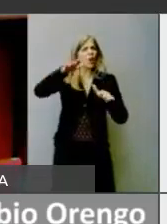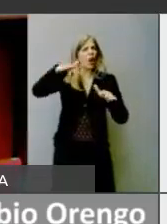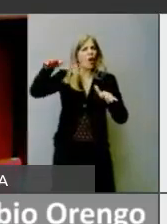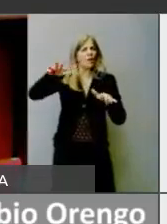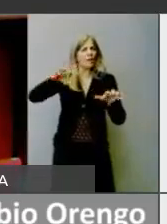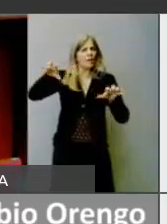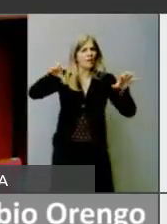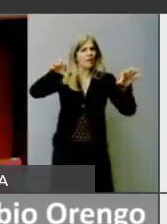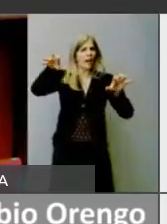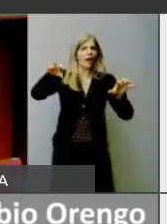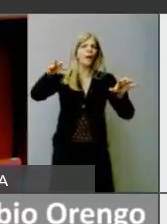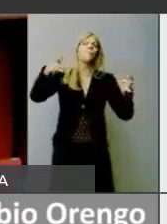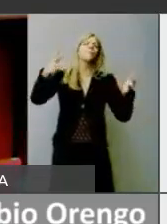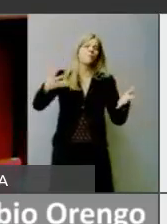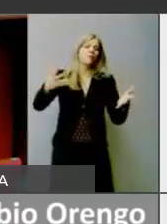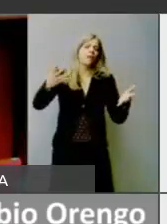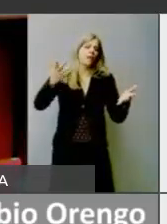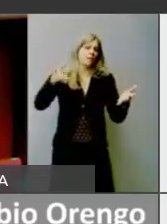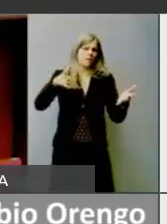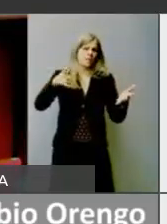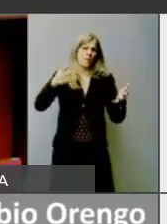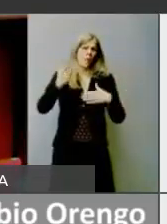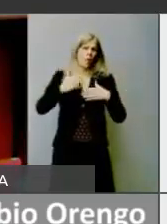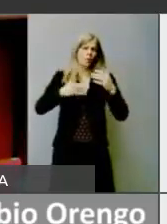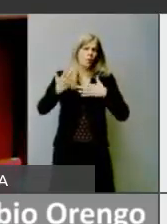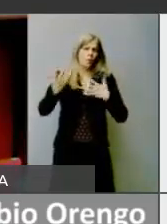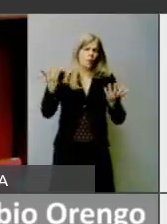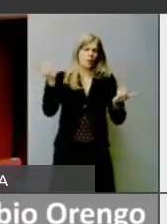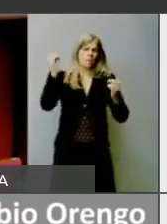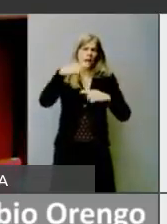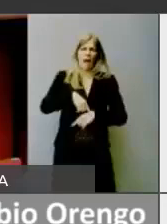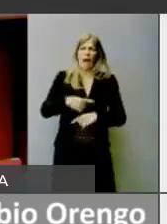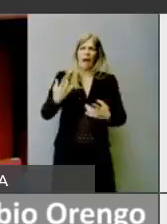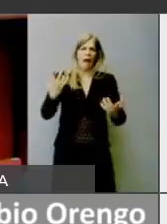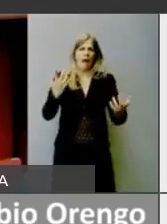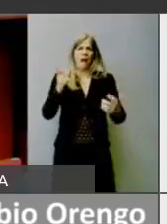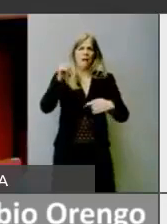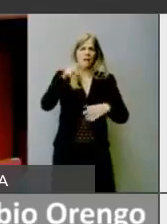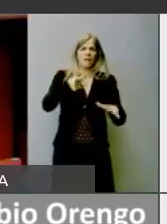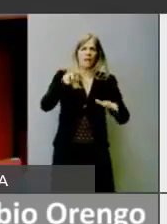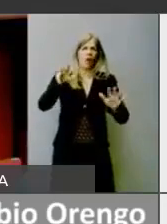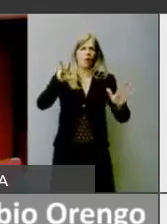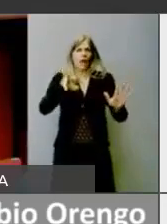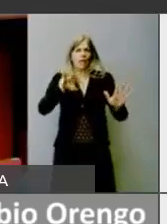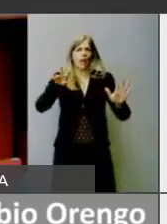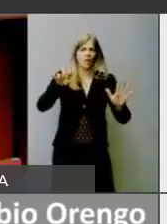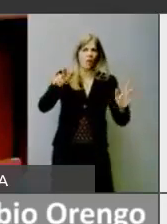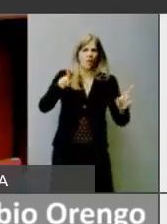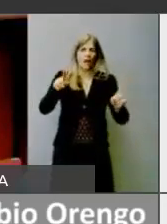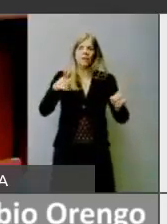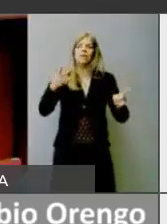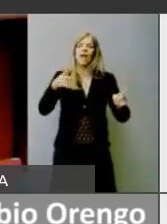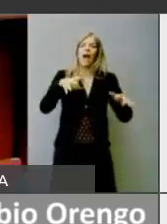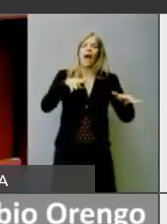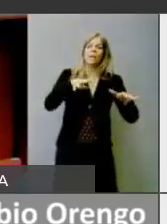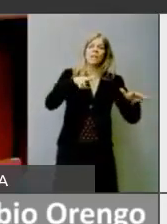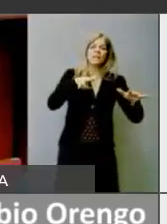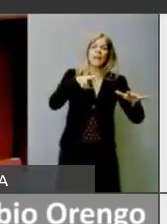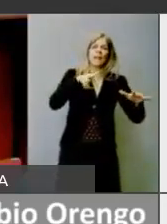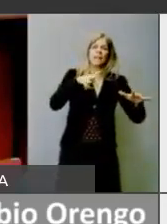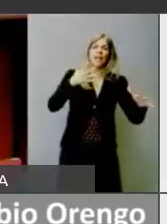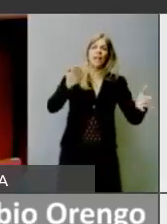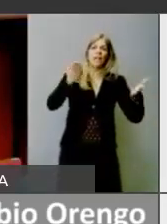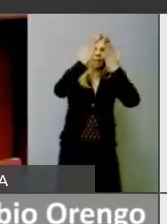in modo fatiscente negli anni 70, 80, 90 da amministrazioni sorde e